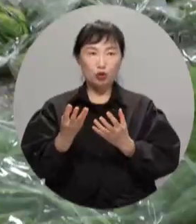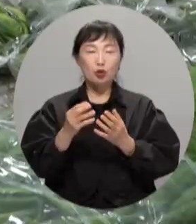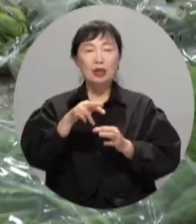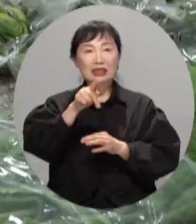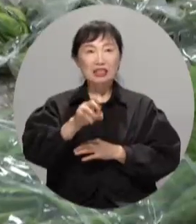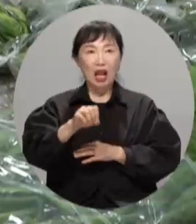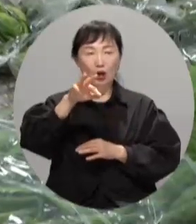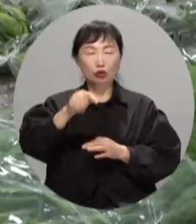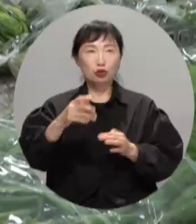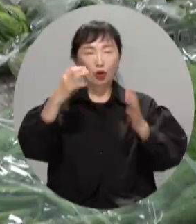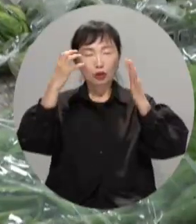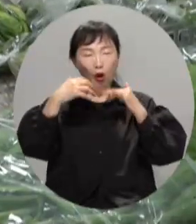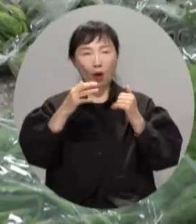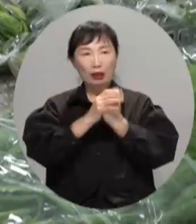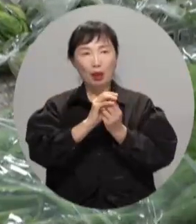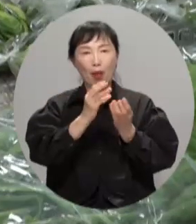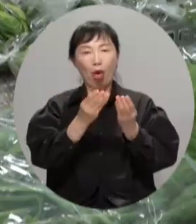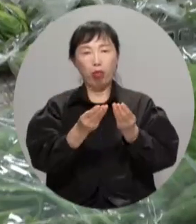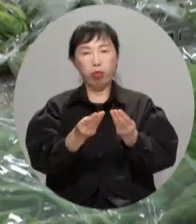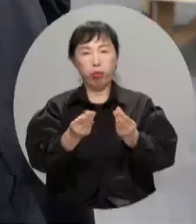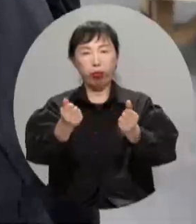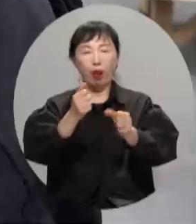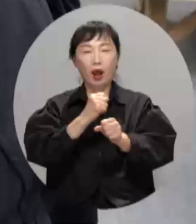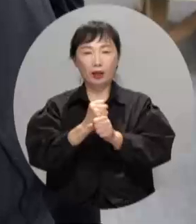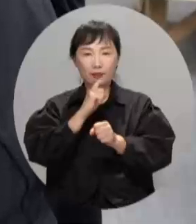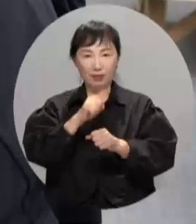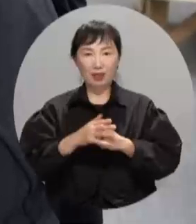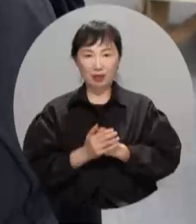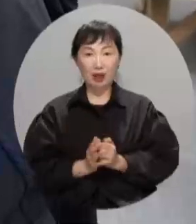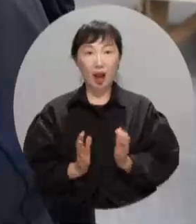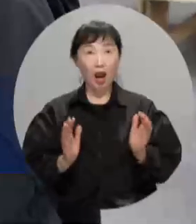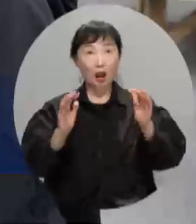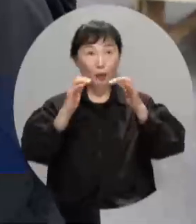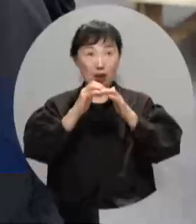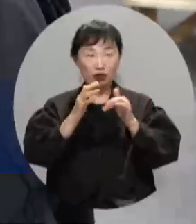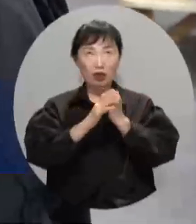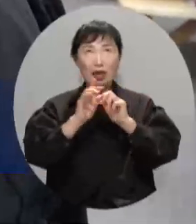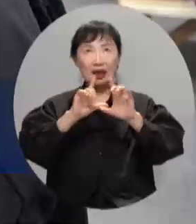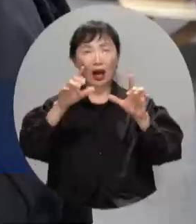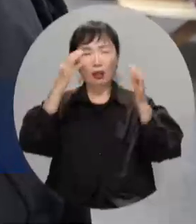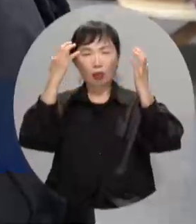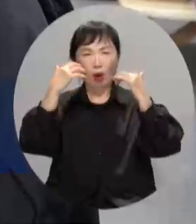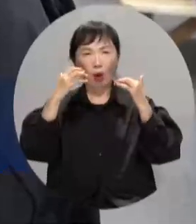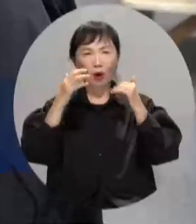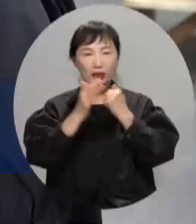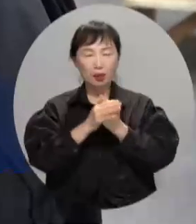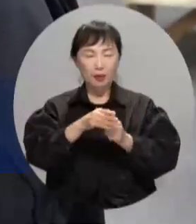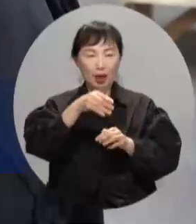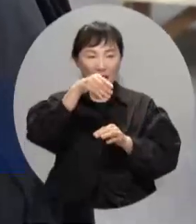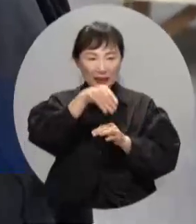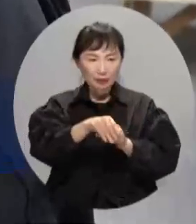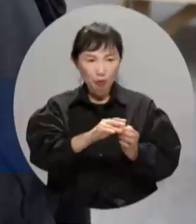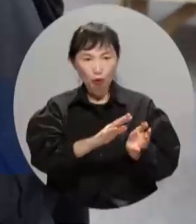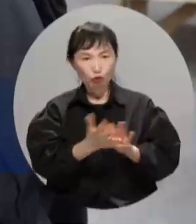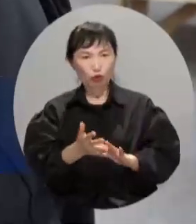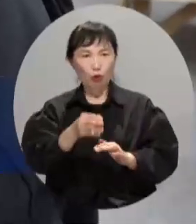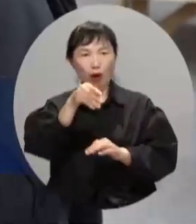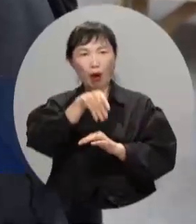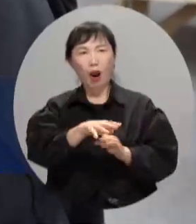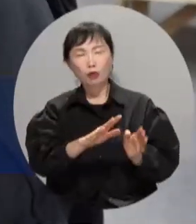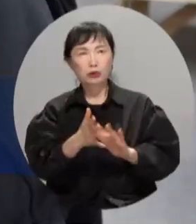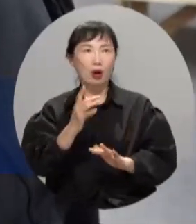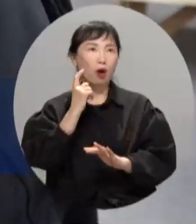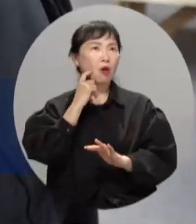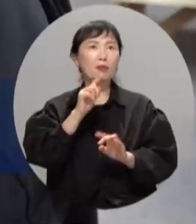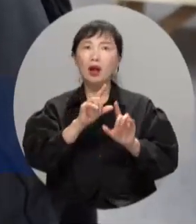때문에 녹아내리듯 했다고 말합니다. 배추가 날씨 때문에 정말 심으면 죽고 심으면 죽고 그게